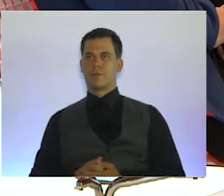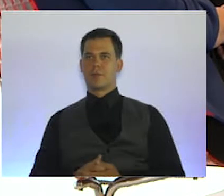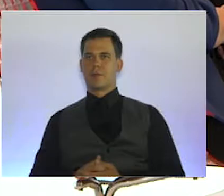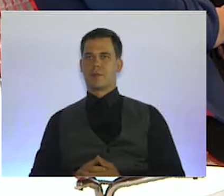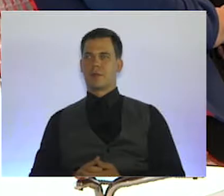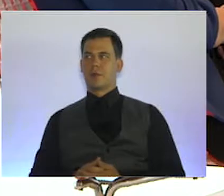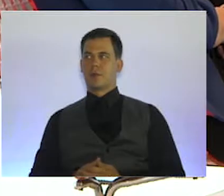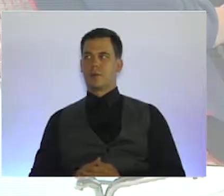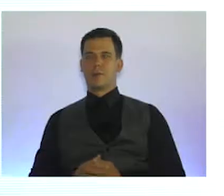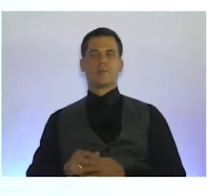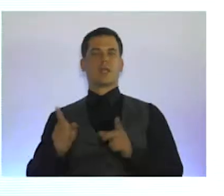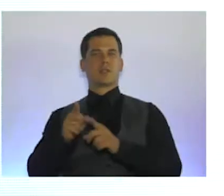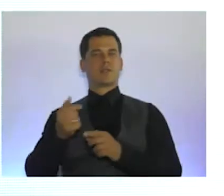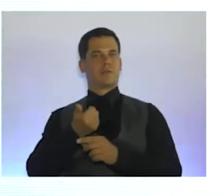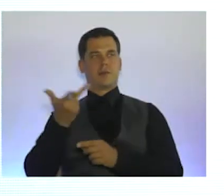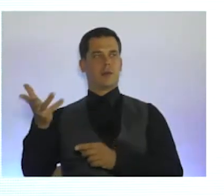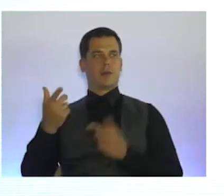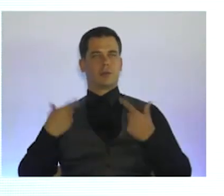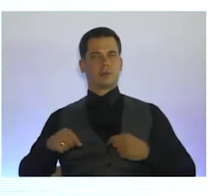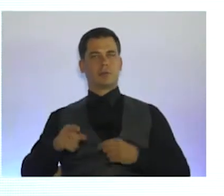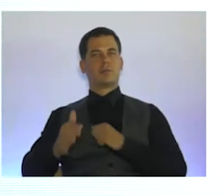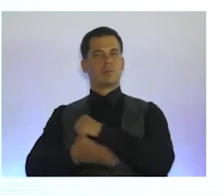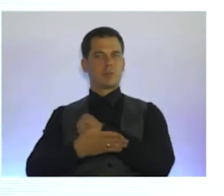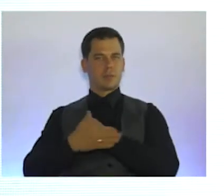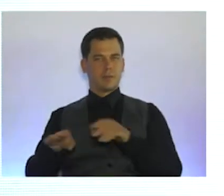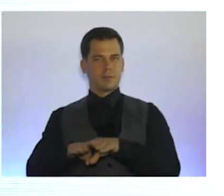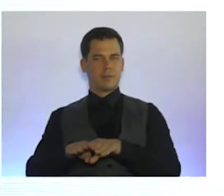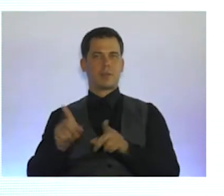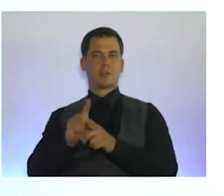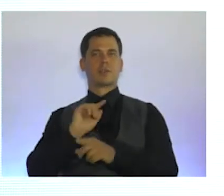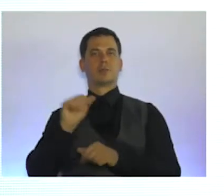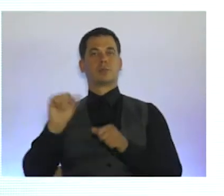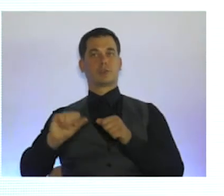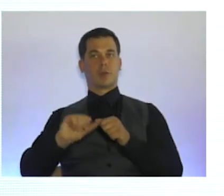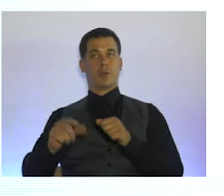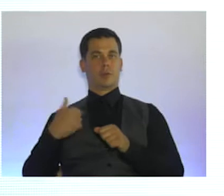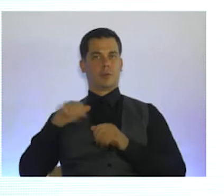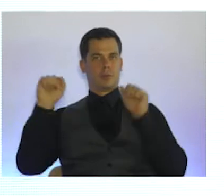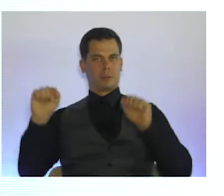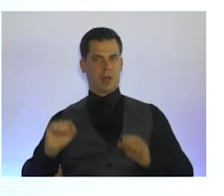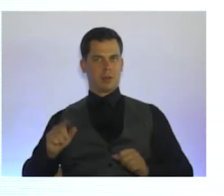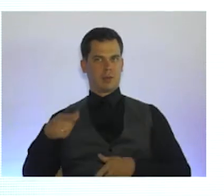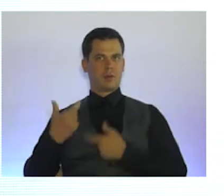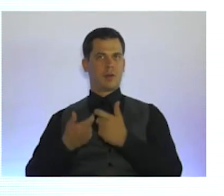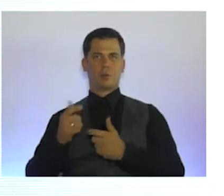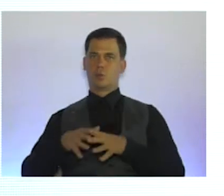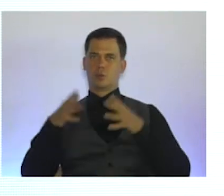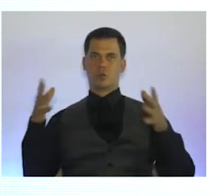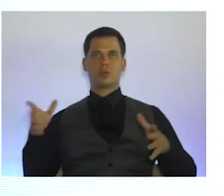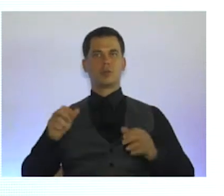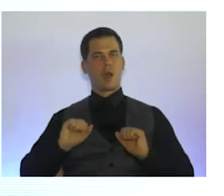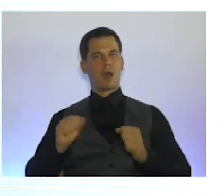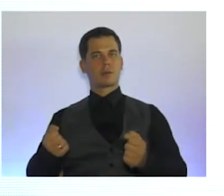Wiele rzeczy, które dzieje się już na poziomie szkoły podstawowej, przedszkola, ostatnio nawet któryś z banków prowadził taką dużą